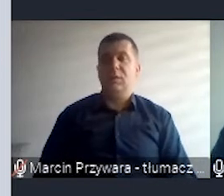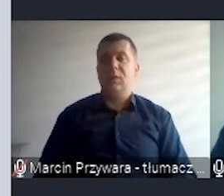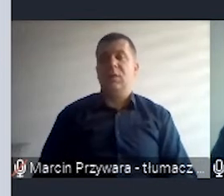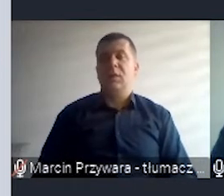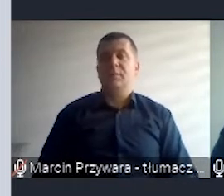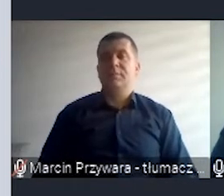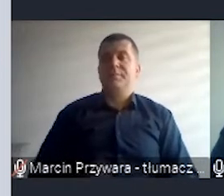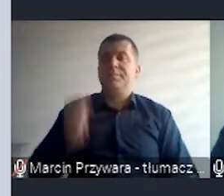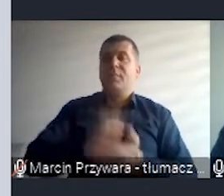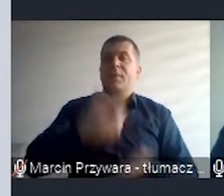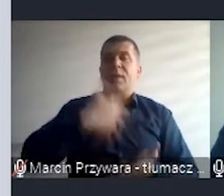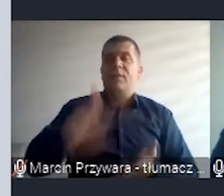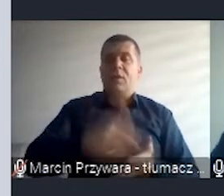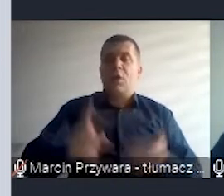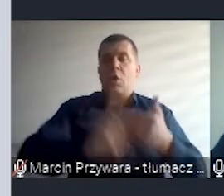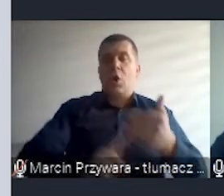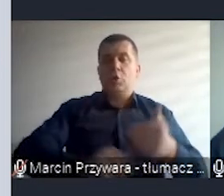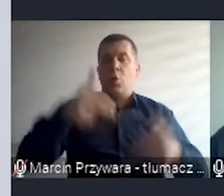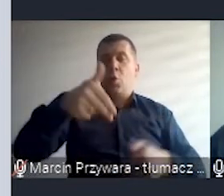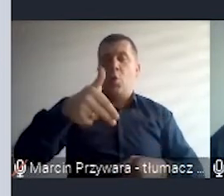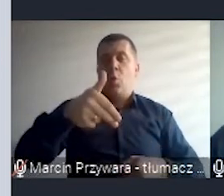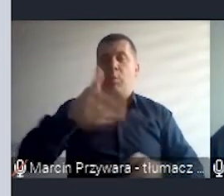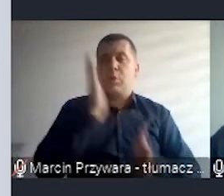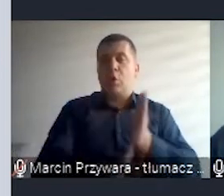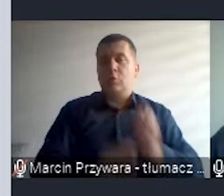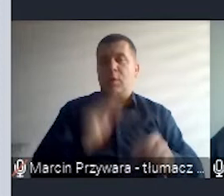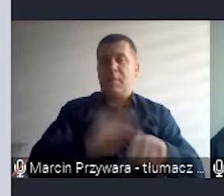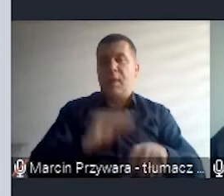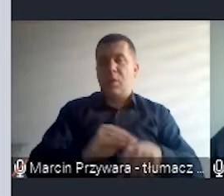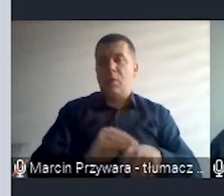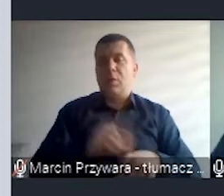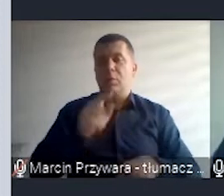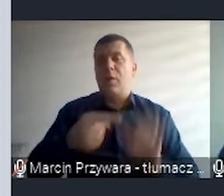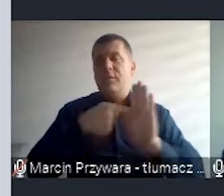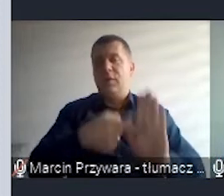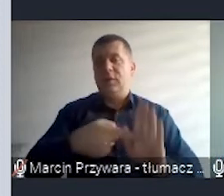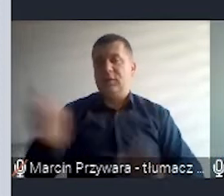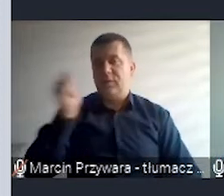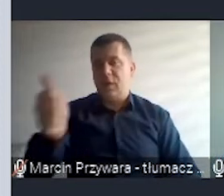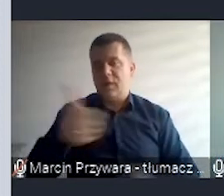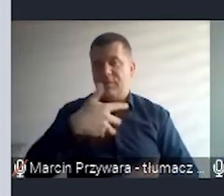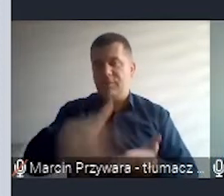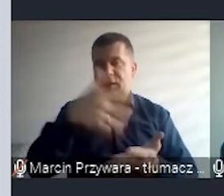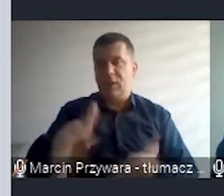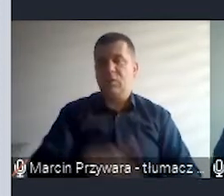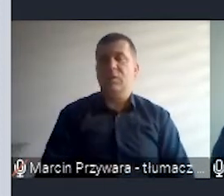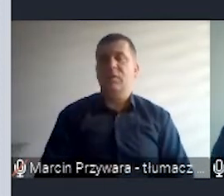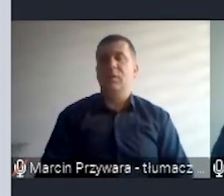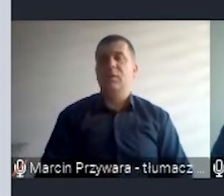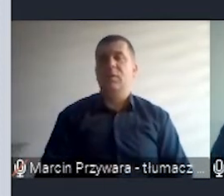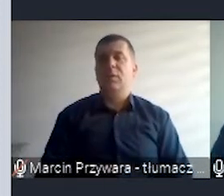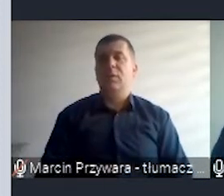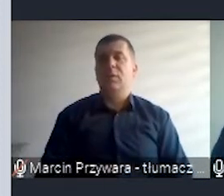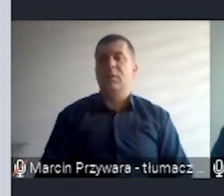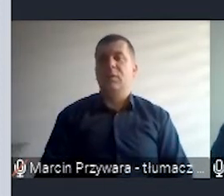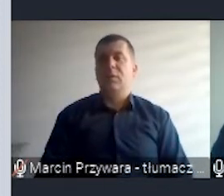Jeśli chodzi o wydatki rozliczane uproszczonymi metodami, to w wytycznych kwalifikowalności wydatków